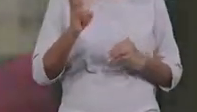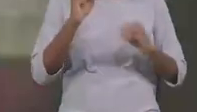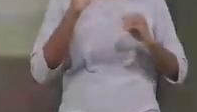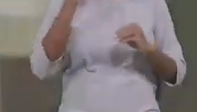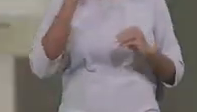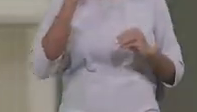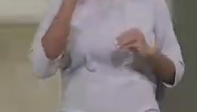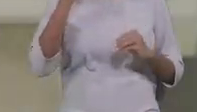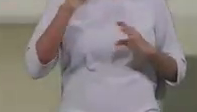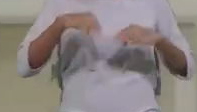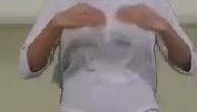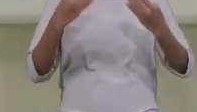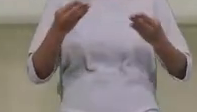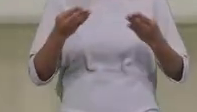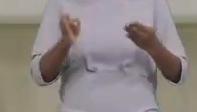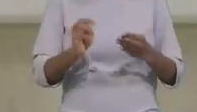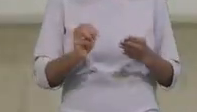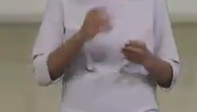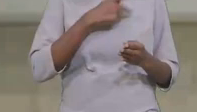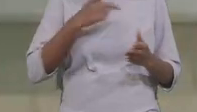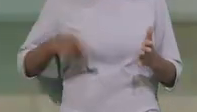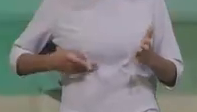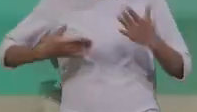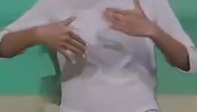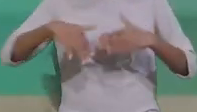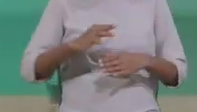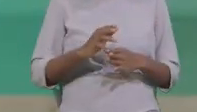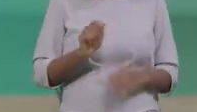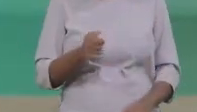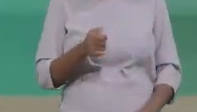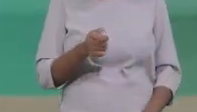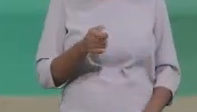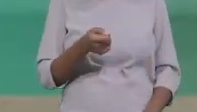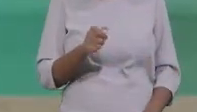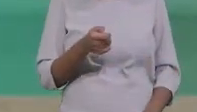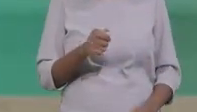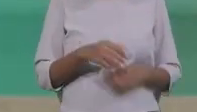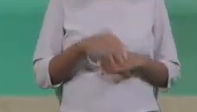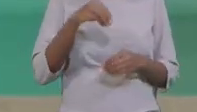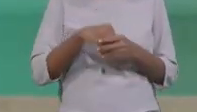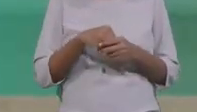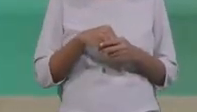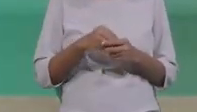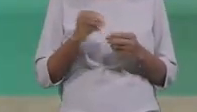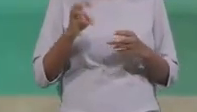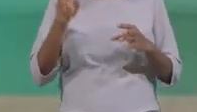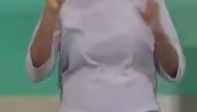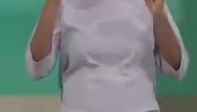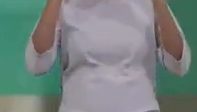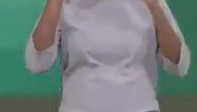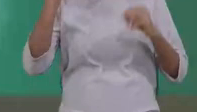Sixièmement, il les a donné les clés du royaume. En Matthieu 16.